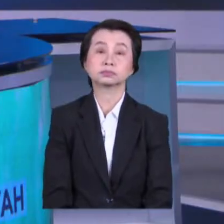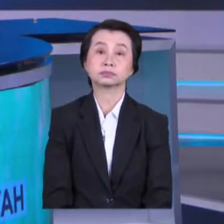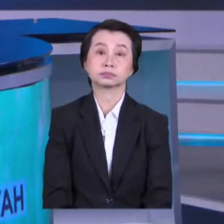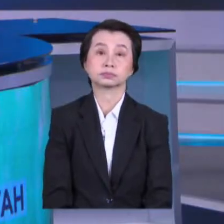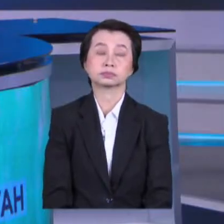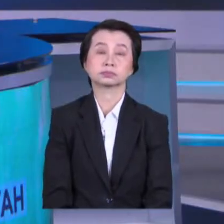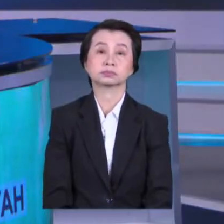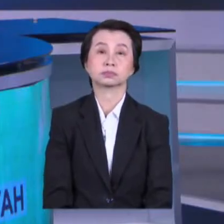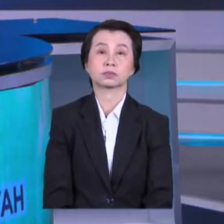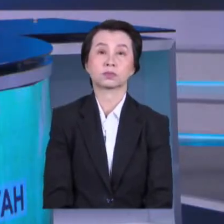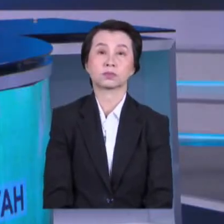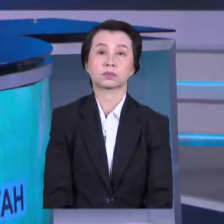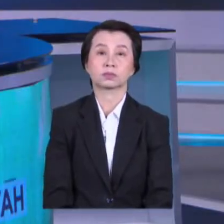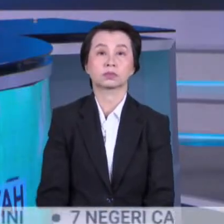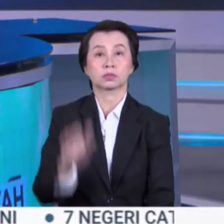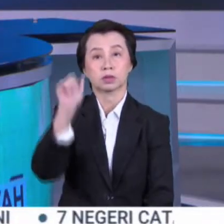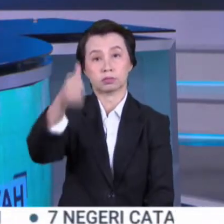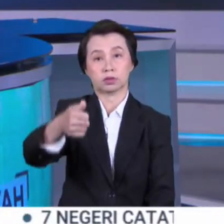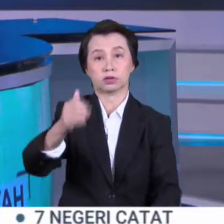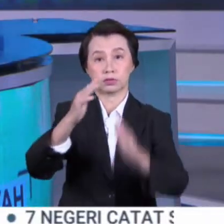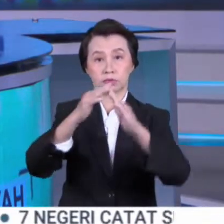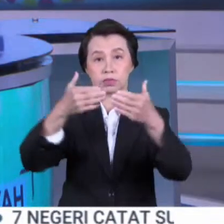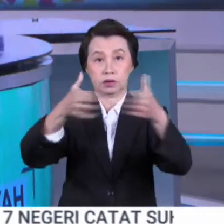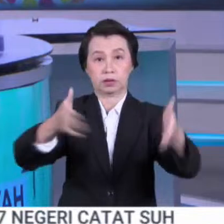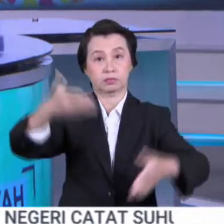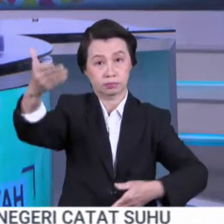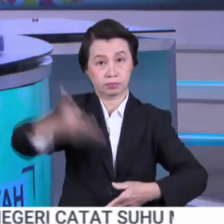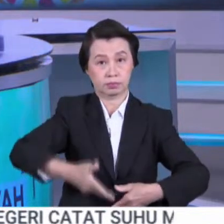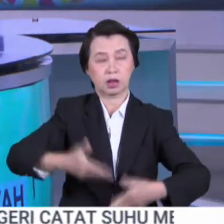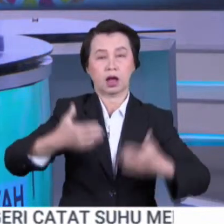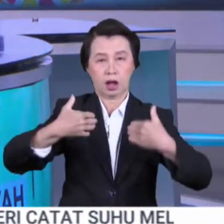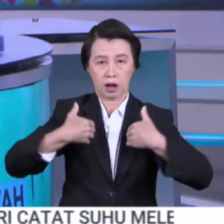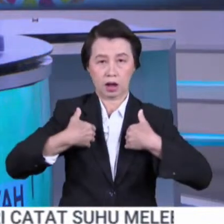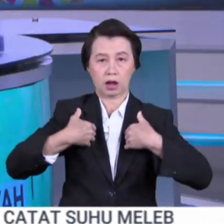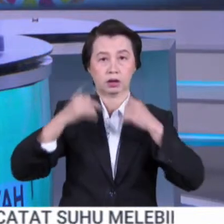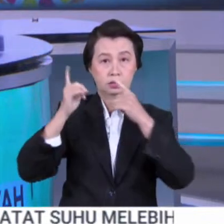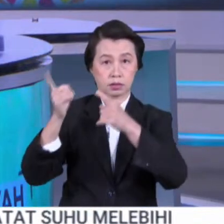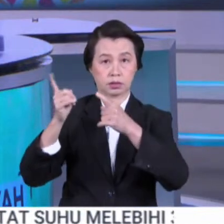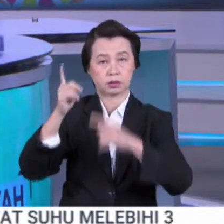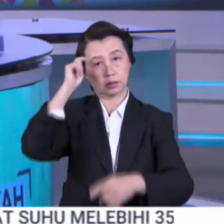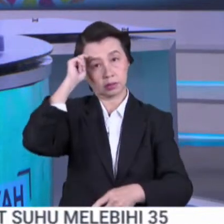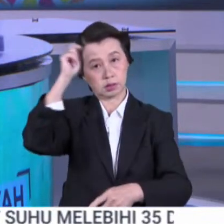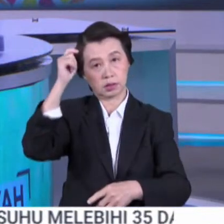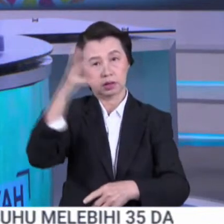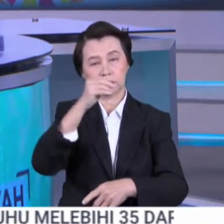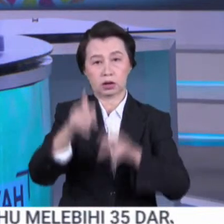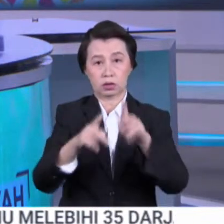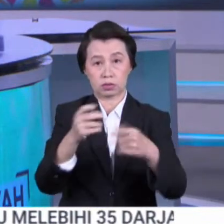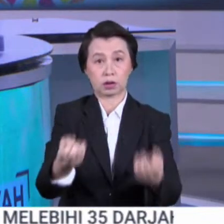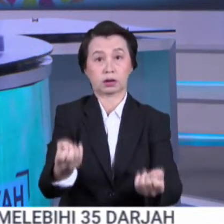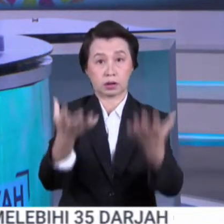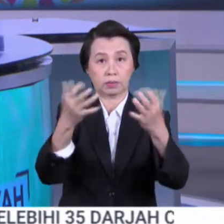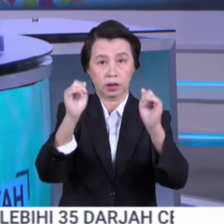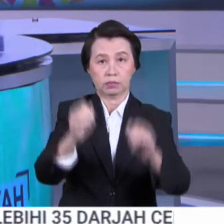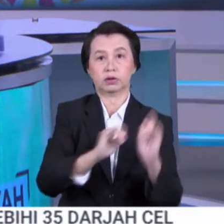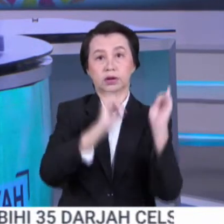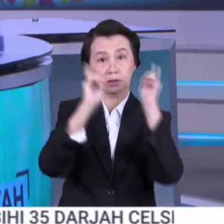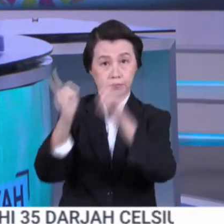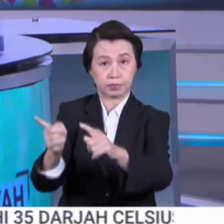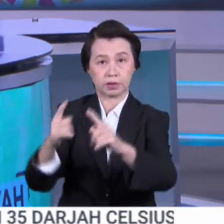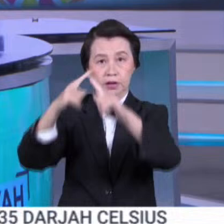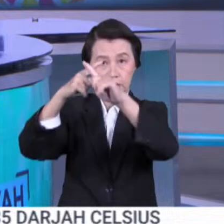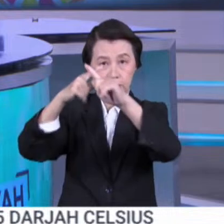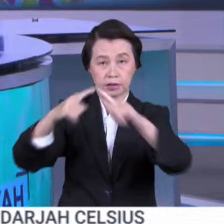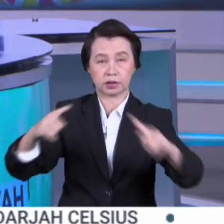Bertemu kembali. Esok Rumah Terbuka Malaysia Madani dijadual berlangsung di Terengganu dan orang ramai boleh mengunjungi ke